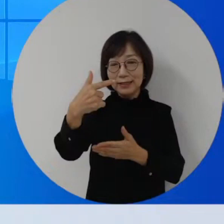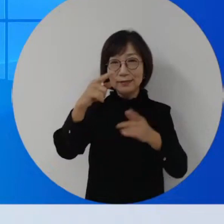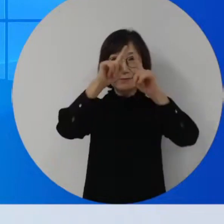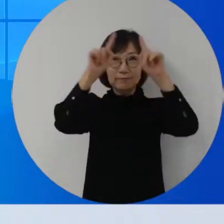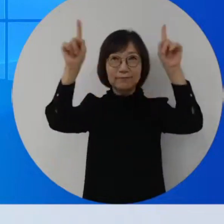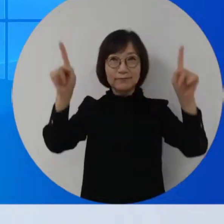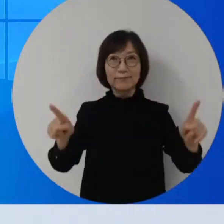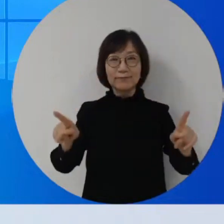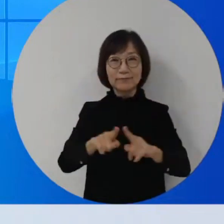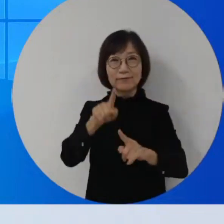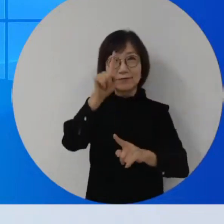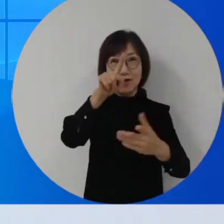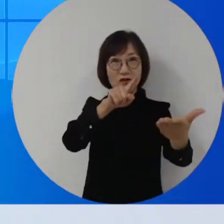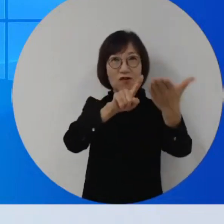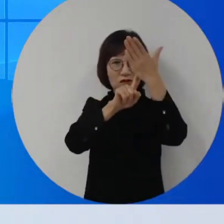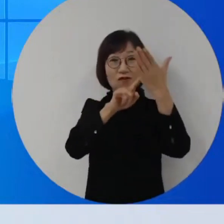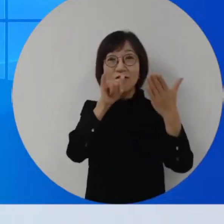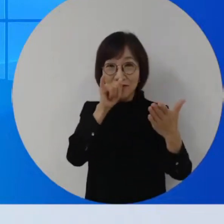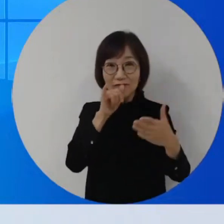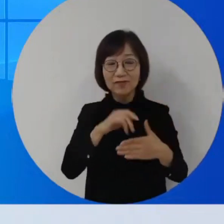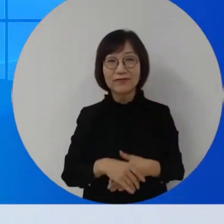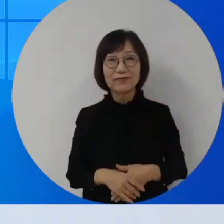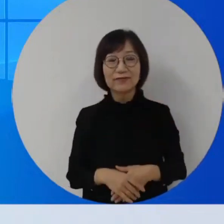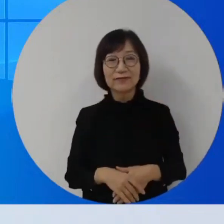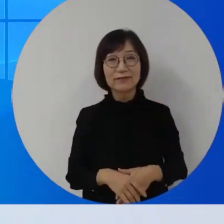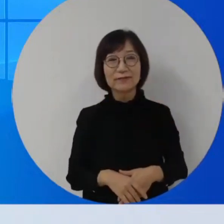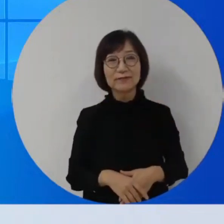연결이 되어 있을 겁니다.